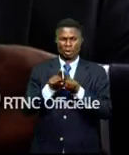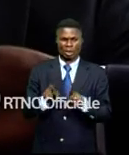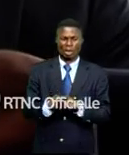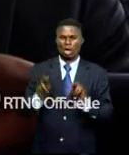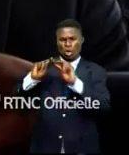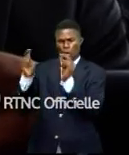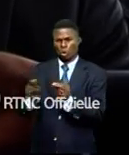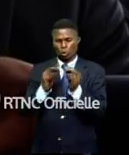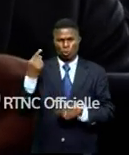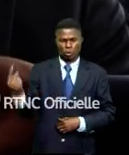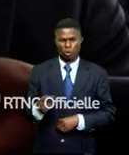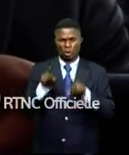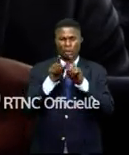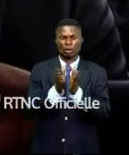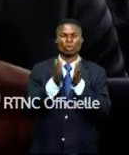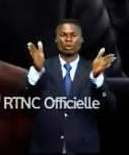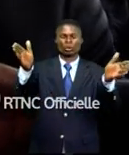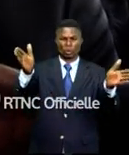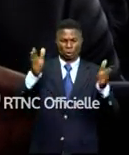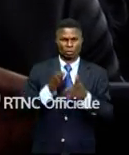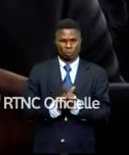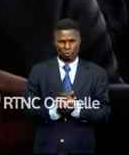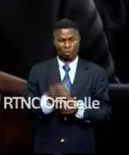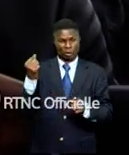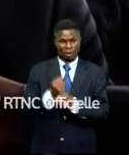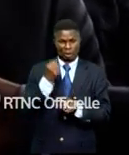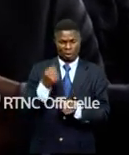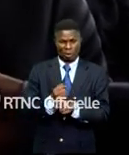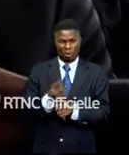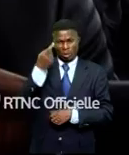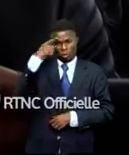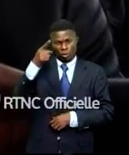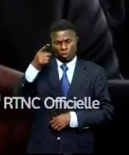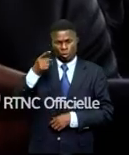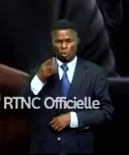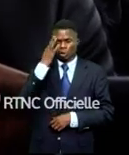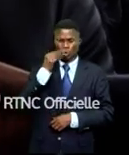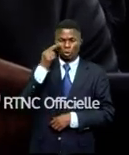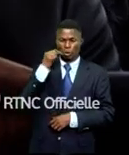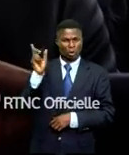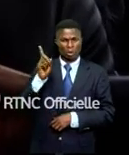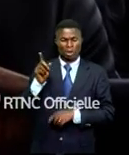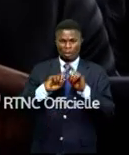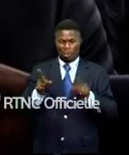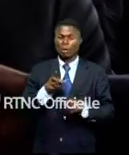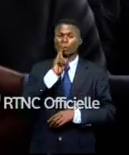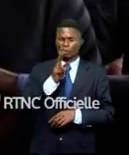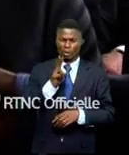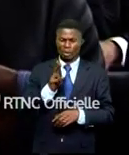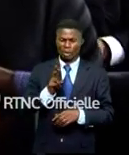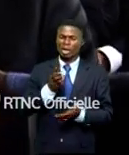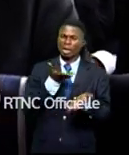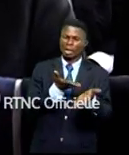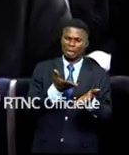commission permanente et en plénière. Et travailler pas pour faire le matu vu, mais pour réellement